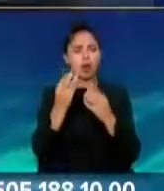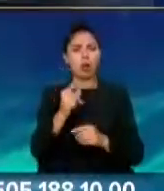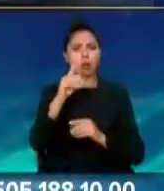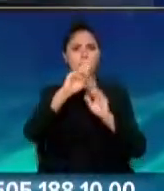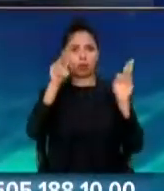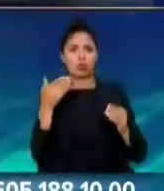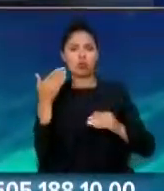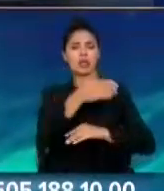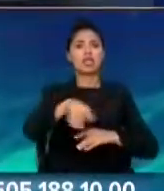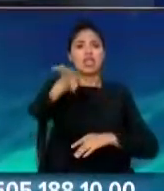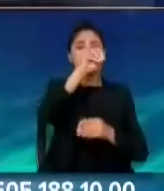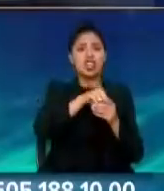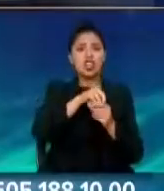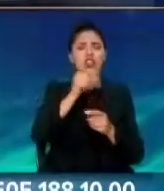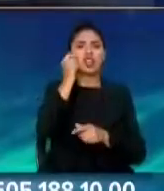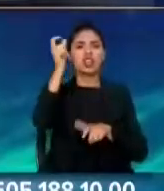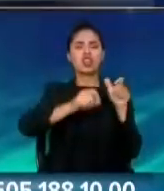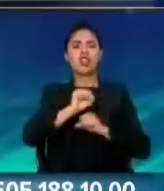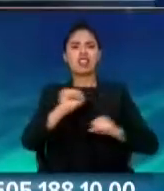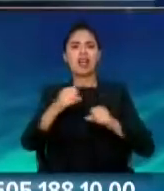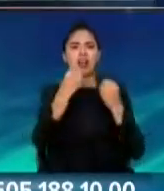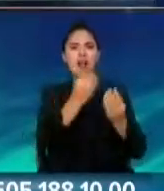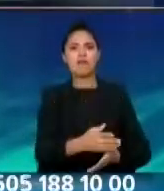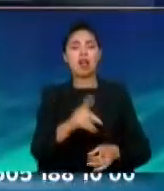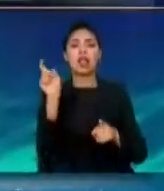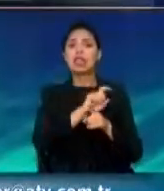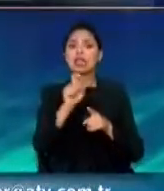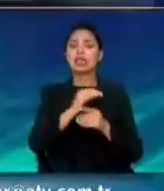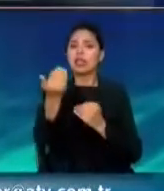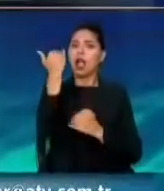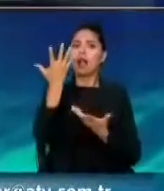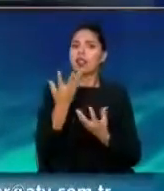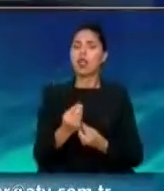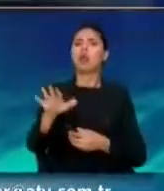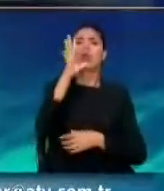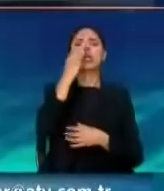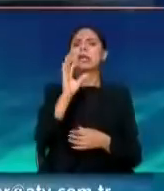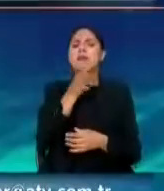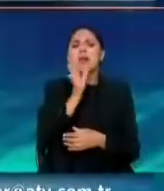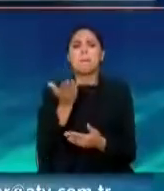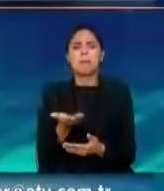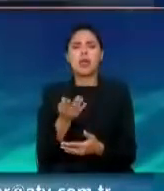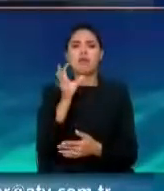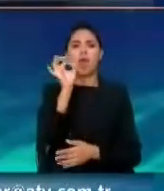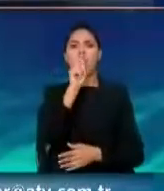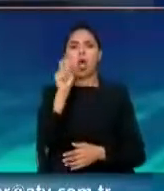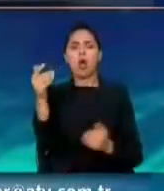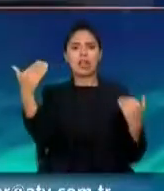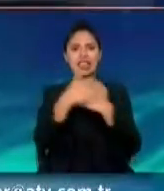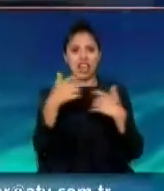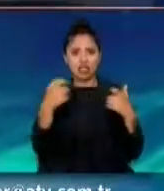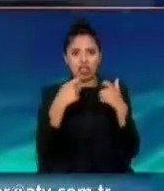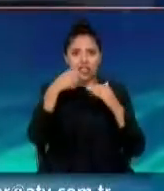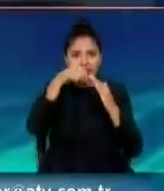daldılar. İçeridekilere dehşet dolu anlar yaşattılar onlar da. Öfkenin perde arkasında ne olduğunu kimse bilmiyordu. Özlem geceki